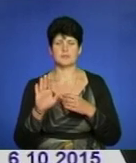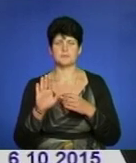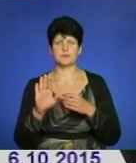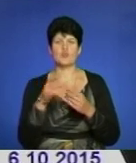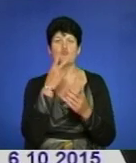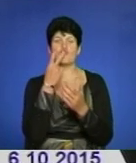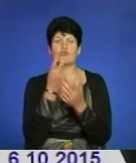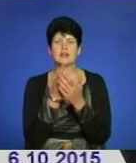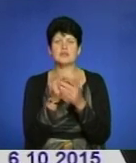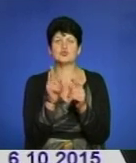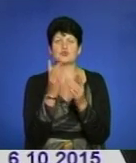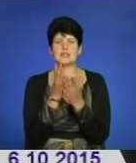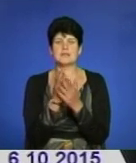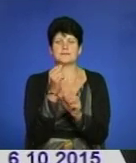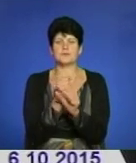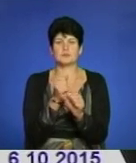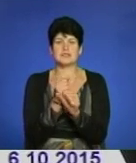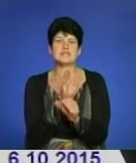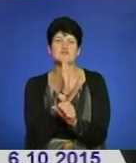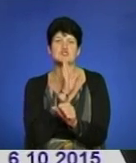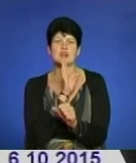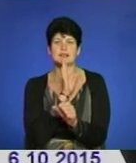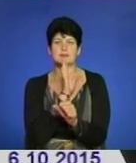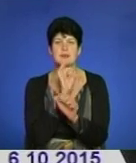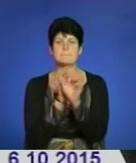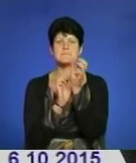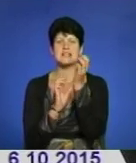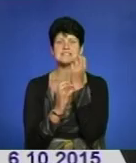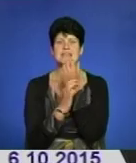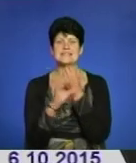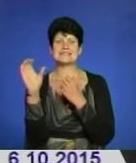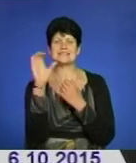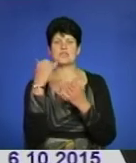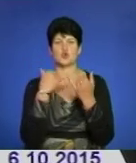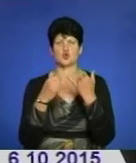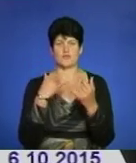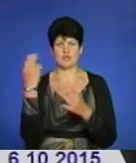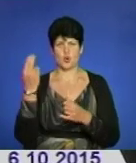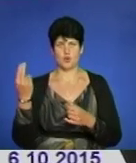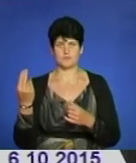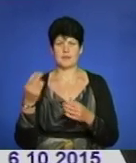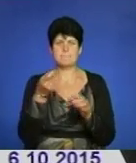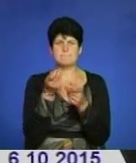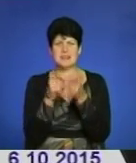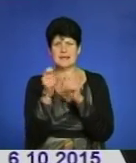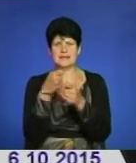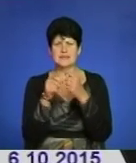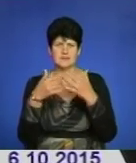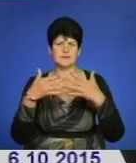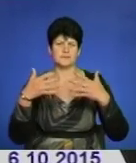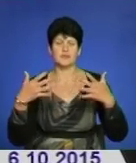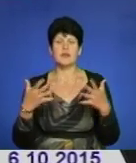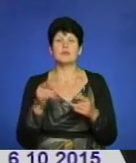Вигляді, що полягає виготовлені дівчатами браслетів національних синьо-жовтих кольорах. Тобто плетіння, щось в такому форматі.